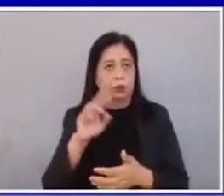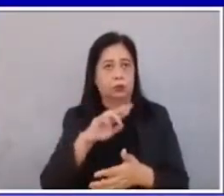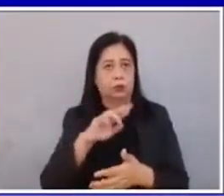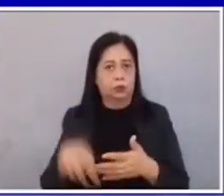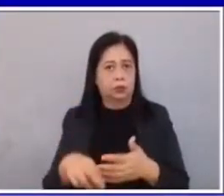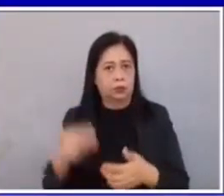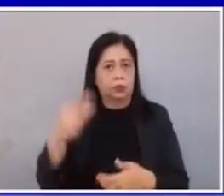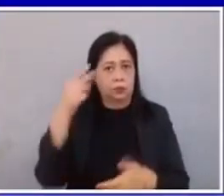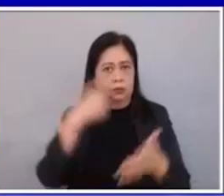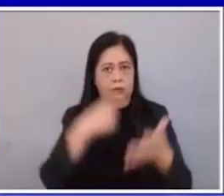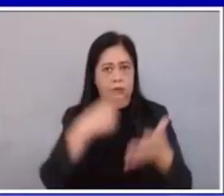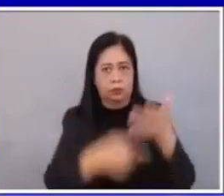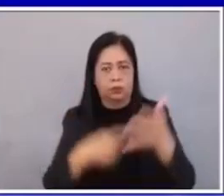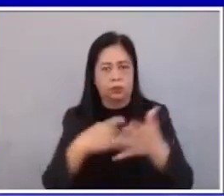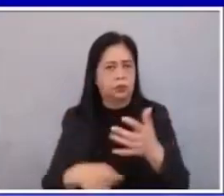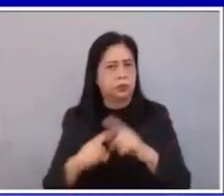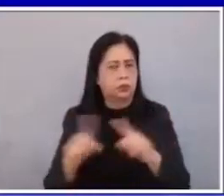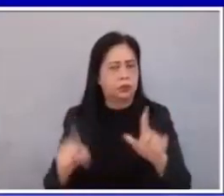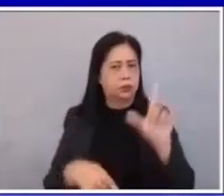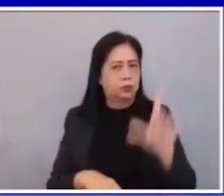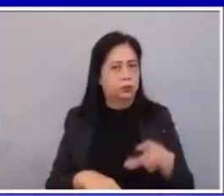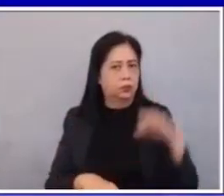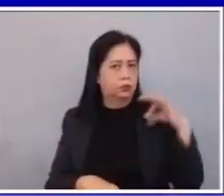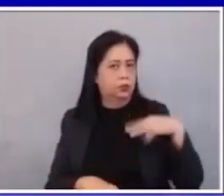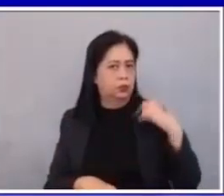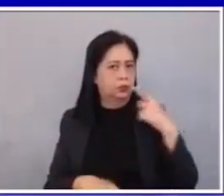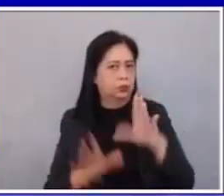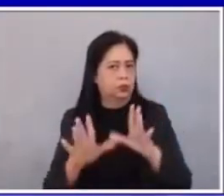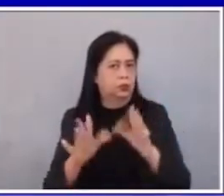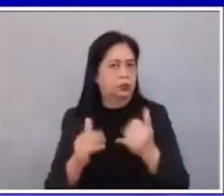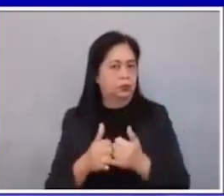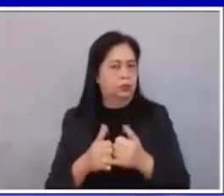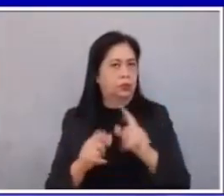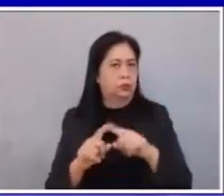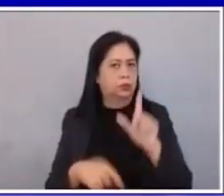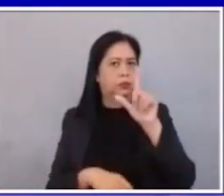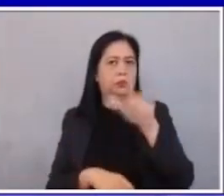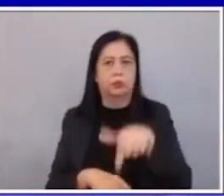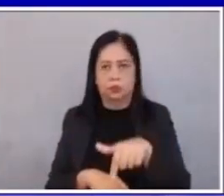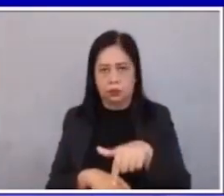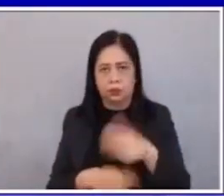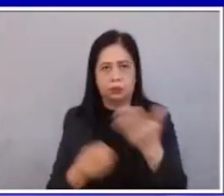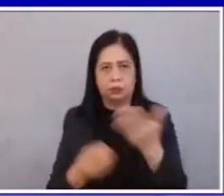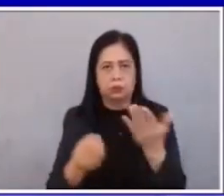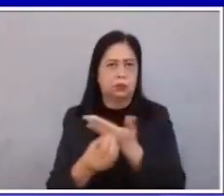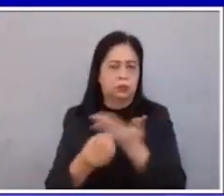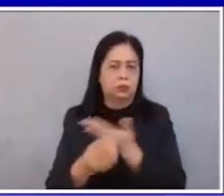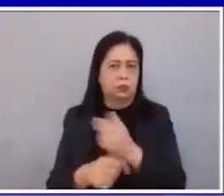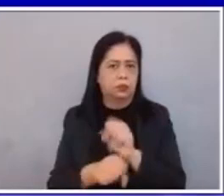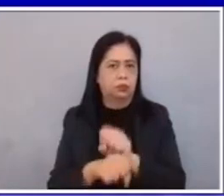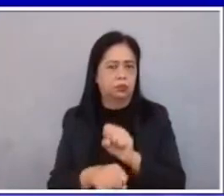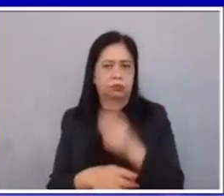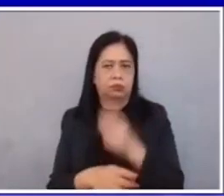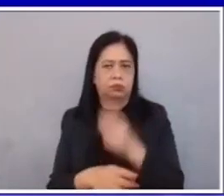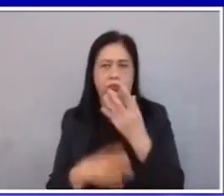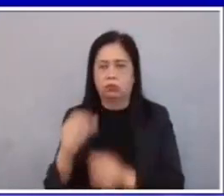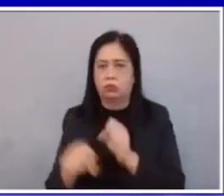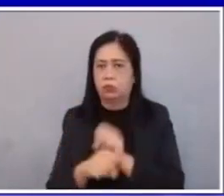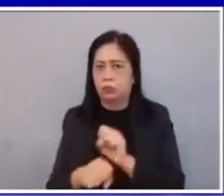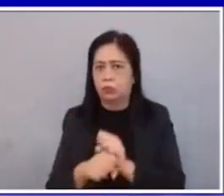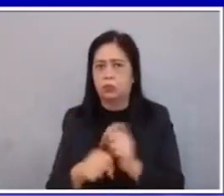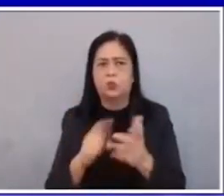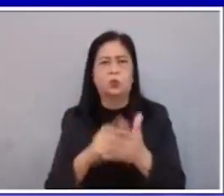costs, but lower profits for companies and eventually layoffs and job losses. What is your take on